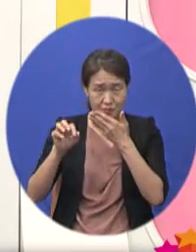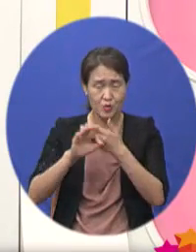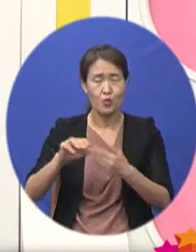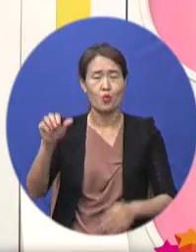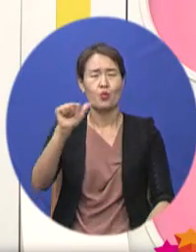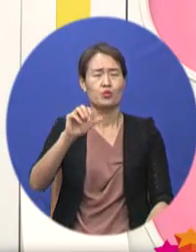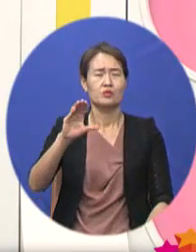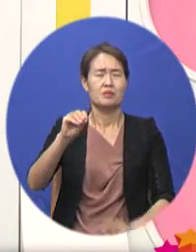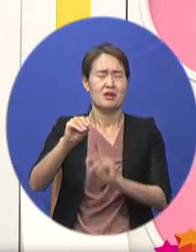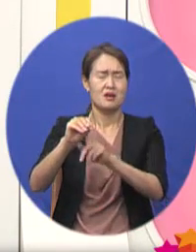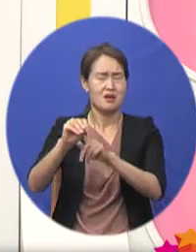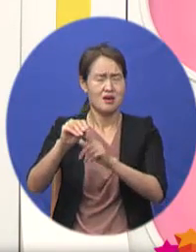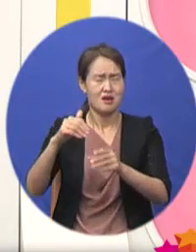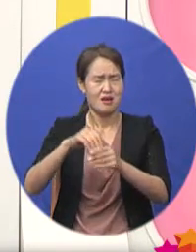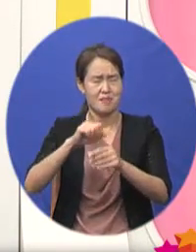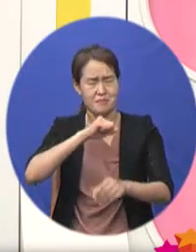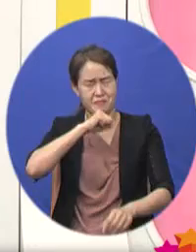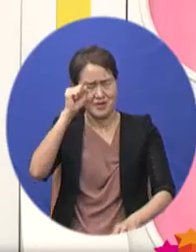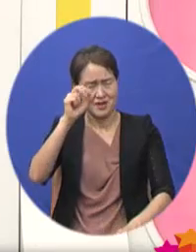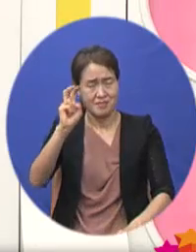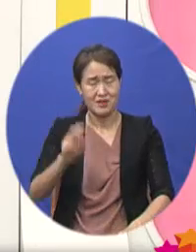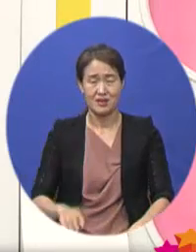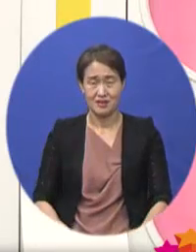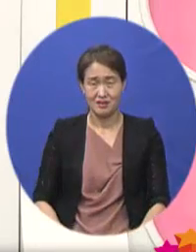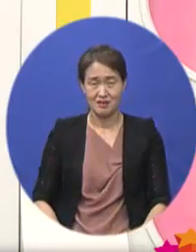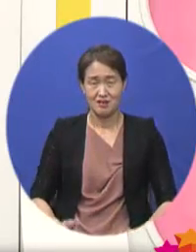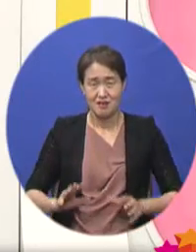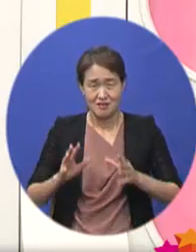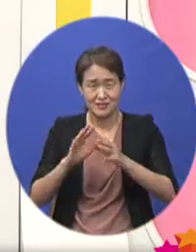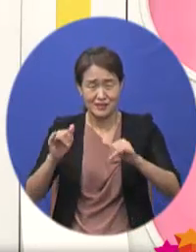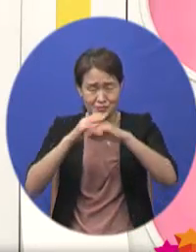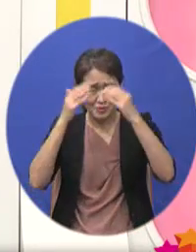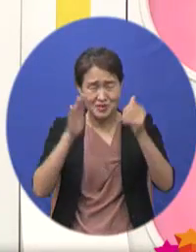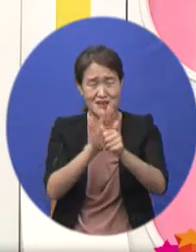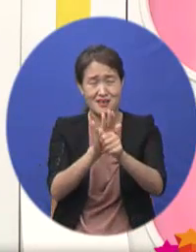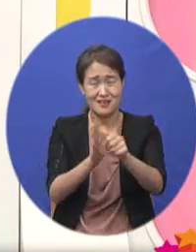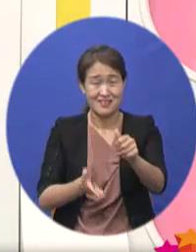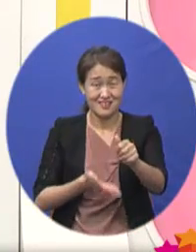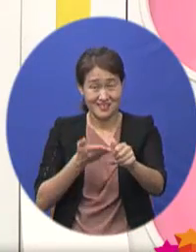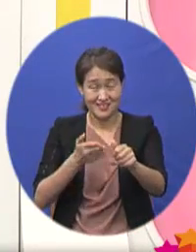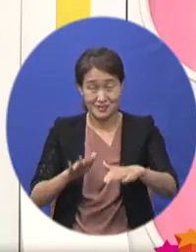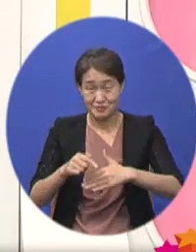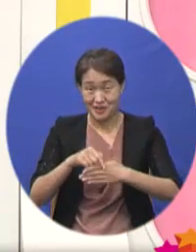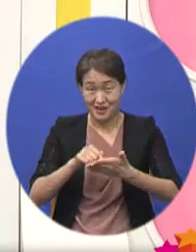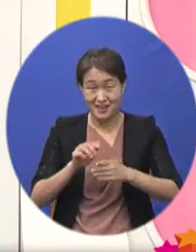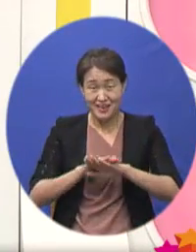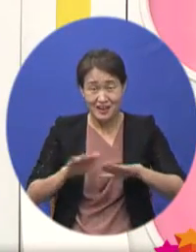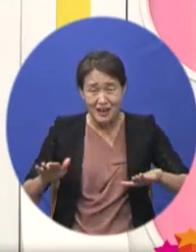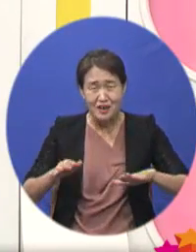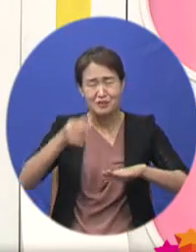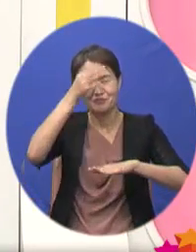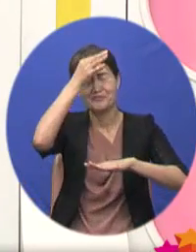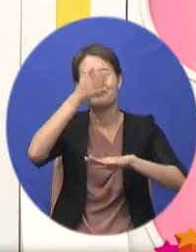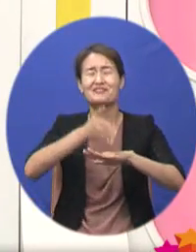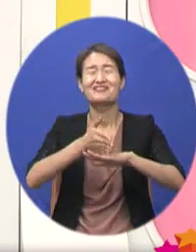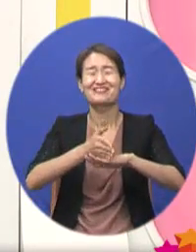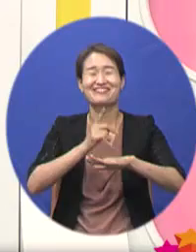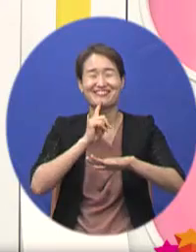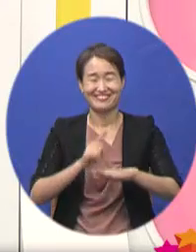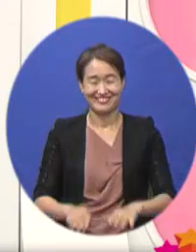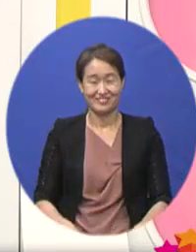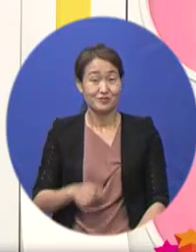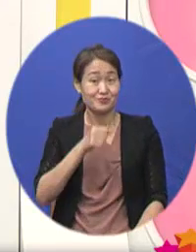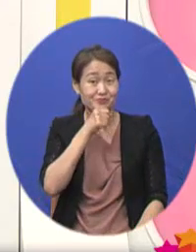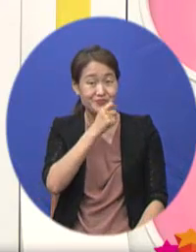5천만 표는 얻을 수 있어요. 그럼 전 국민. 전 국민이 다 찍어요. 네. 근데 만푸셨죠? 만푸셨죠? 죄송합니다. 네. 아무튼. 네. 네. 점수